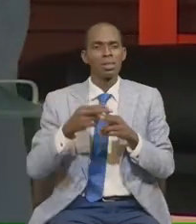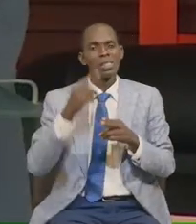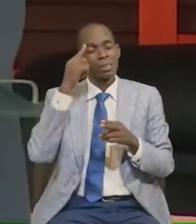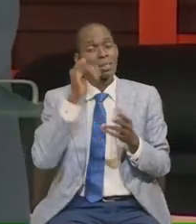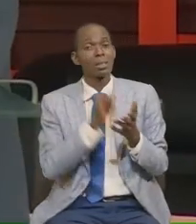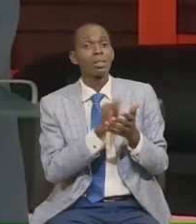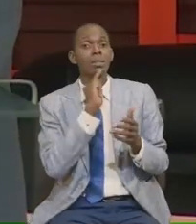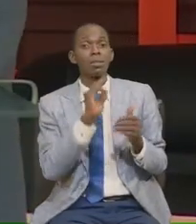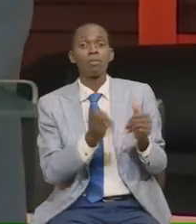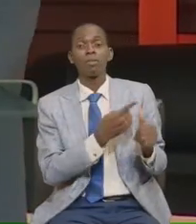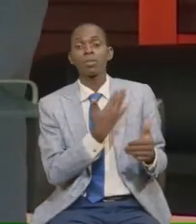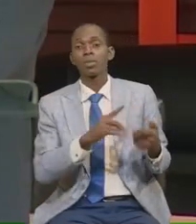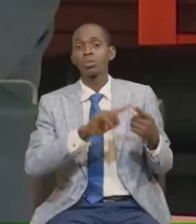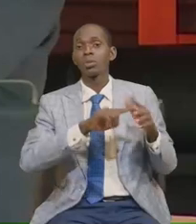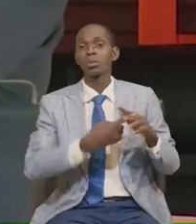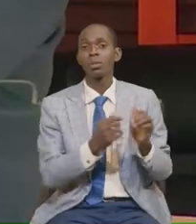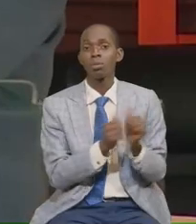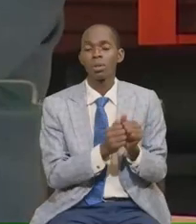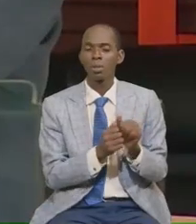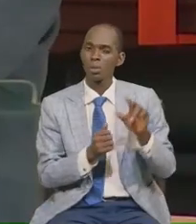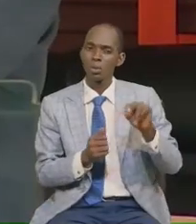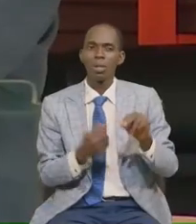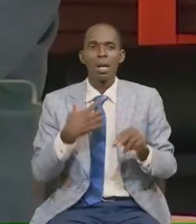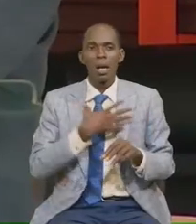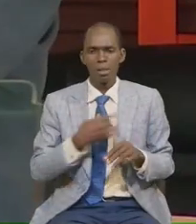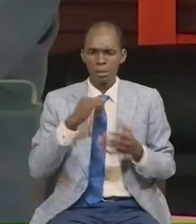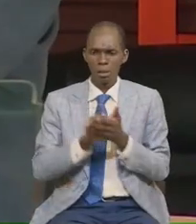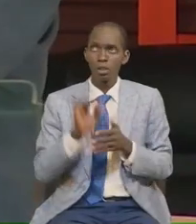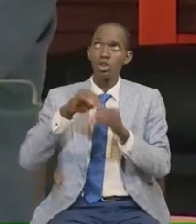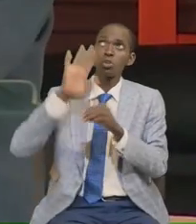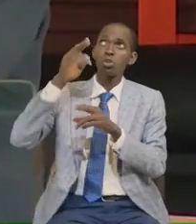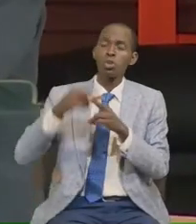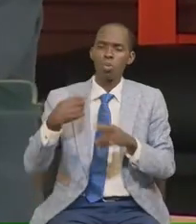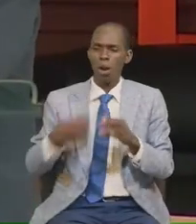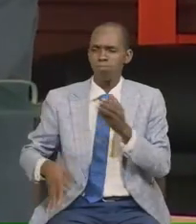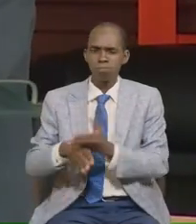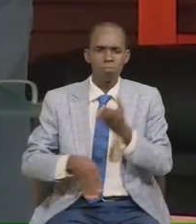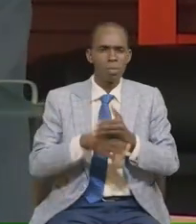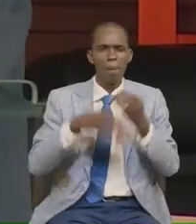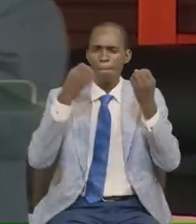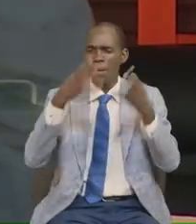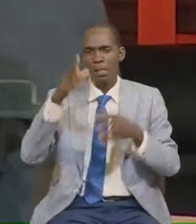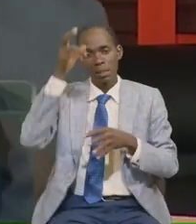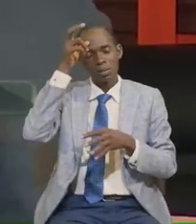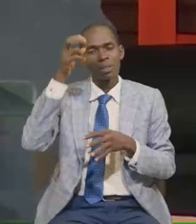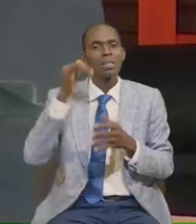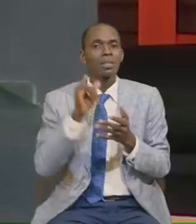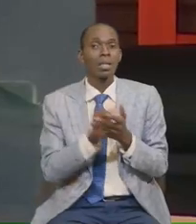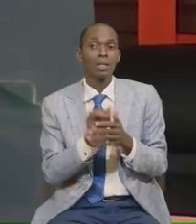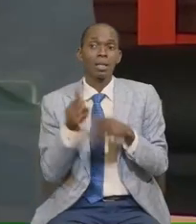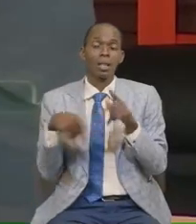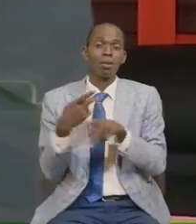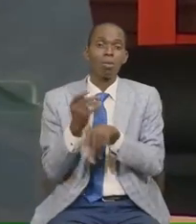nom, n'avons-nous pas chassé des démons? Ils pensaient qu'il n'y a rien pour égaler ce type de travail. N'avons-nous pas